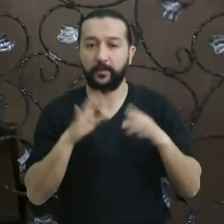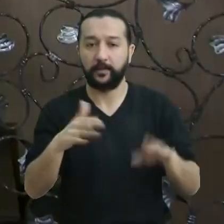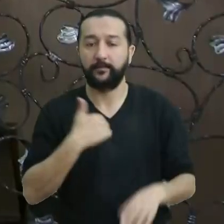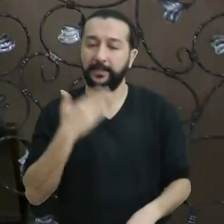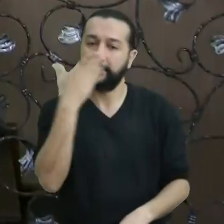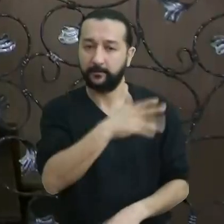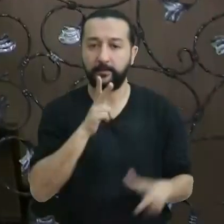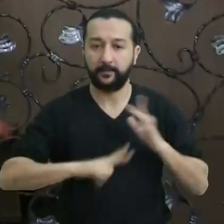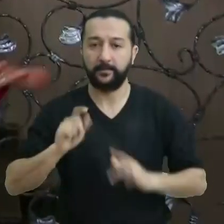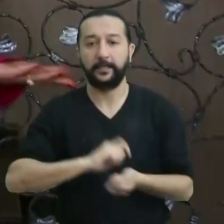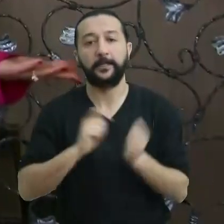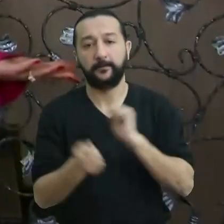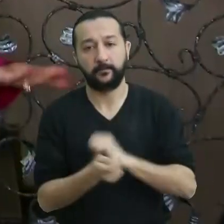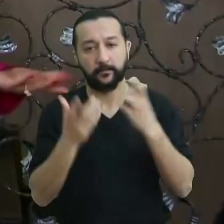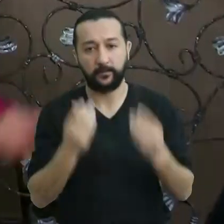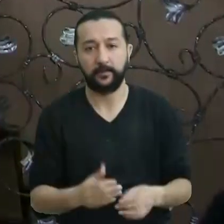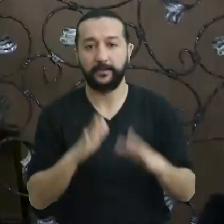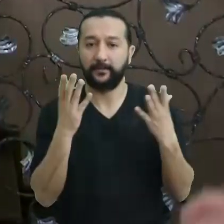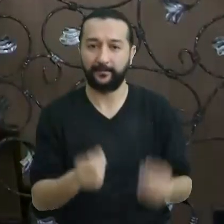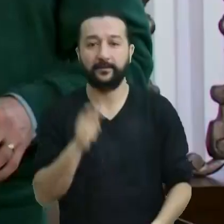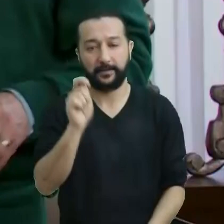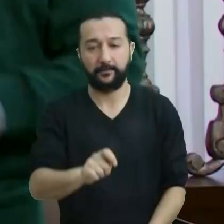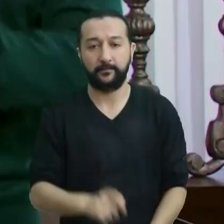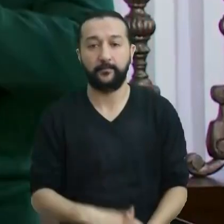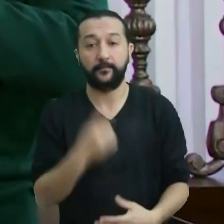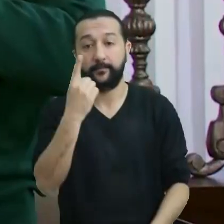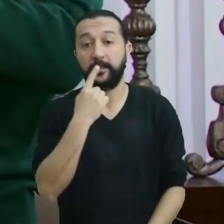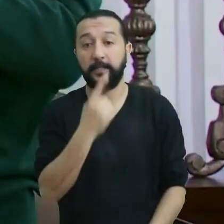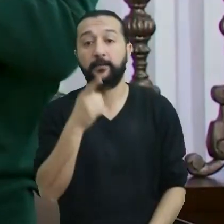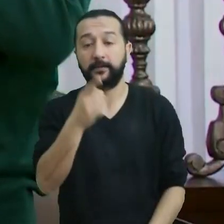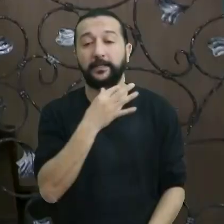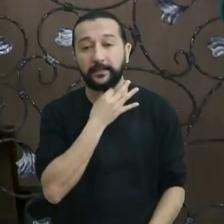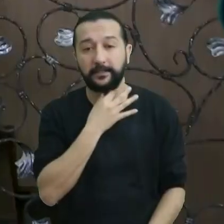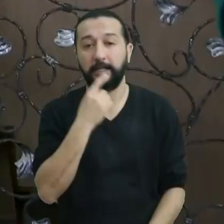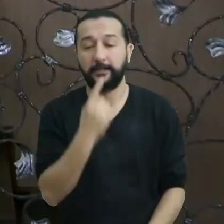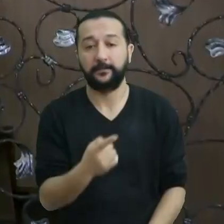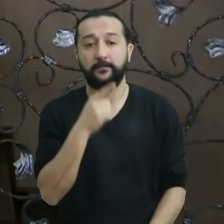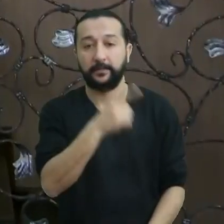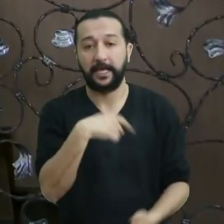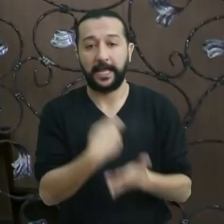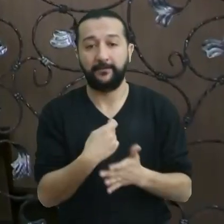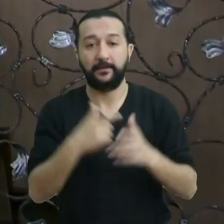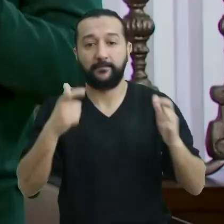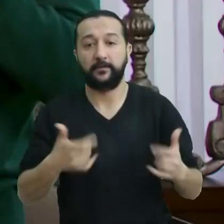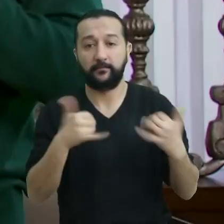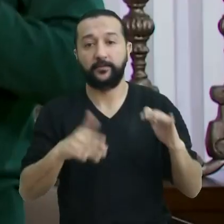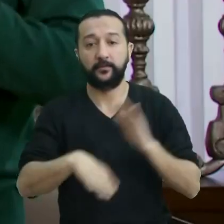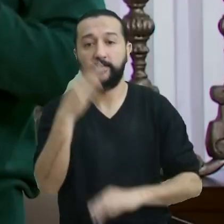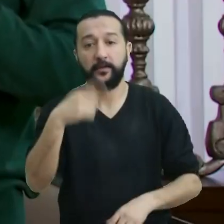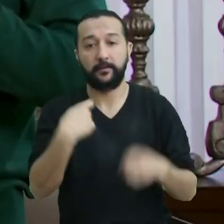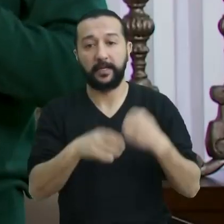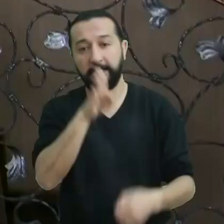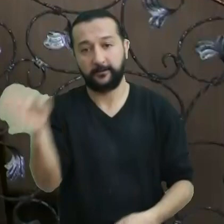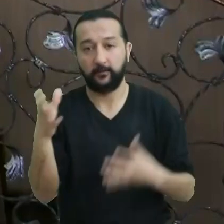Ben gidiyorum, üstümü değiştiriyorum, tamam mı? Yani? Ha, bir tane bu arada rica edeceğim. Alışveriş merkezinden çıktıktan sonra acaba